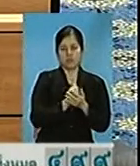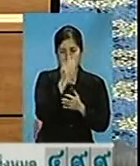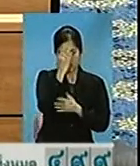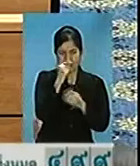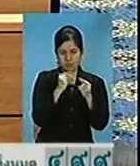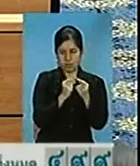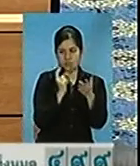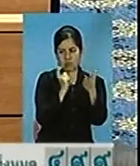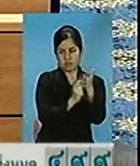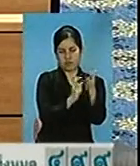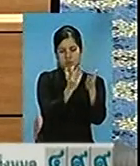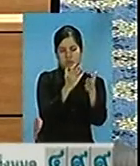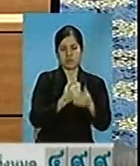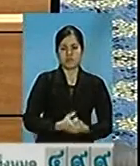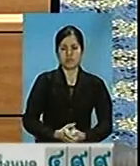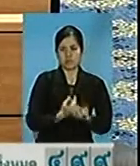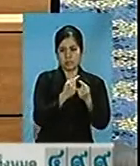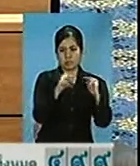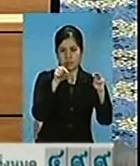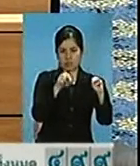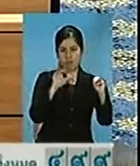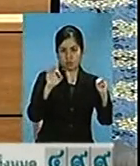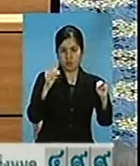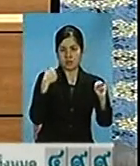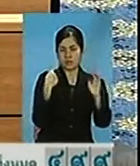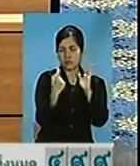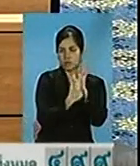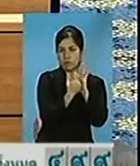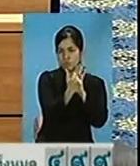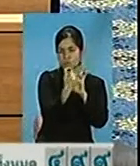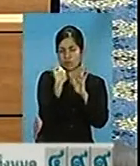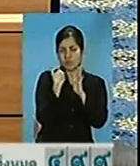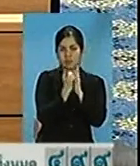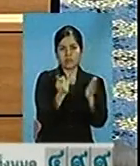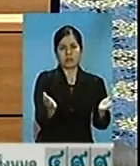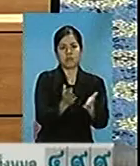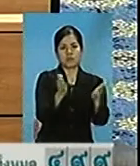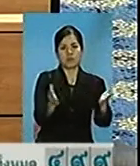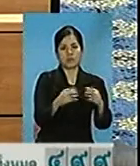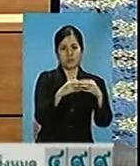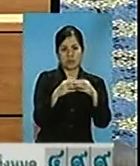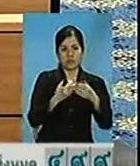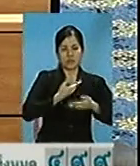ส่อะแต่มาตรานี้ใส่ได้อย่างภาคภูมิใจว่าจะสนับสนุนพ่อค้า